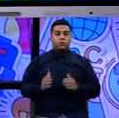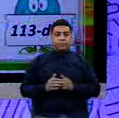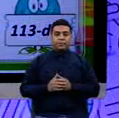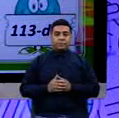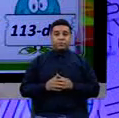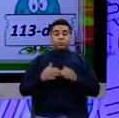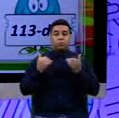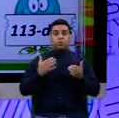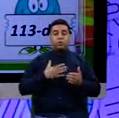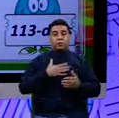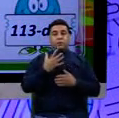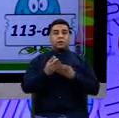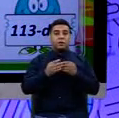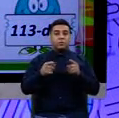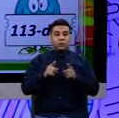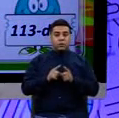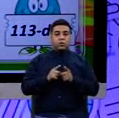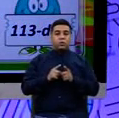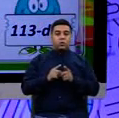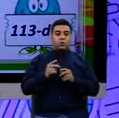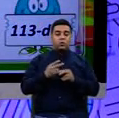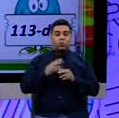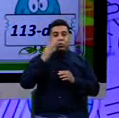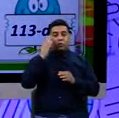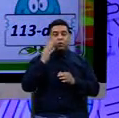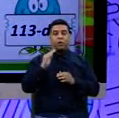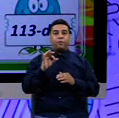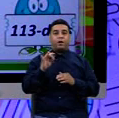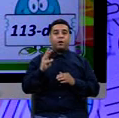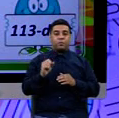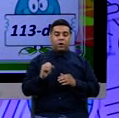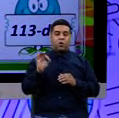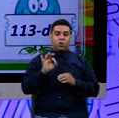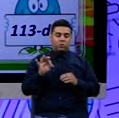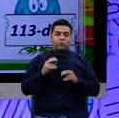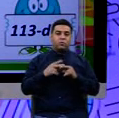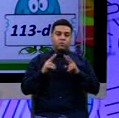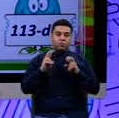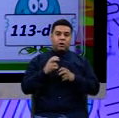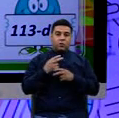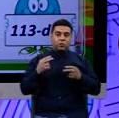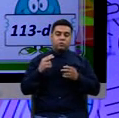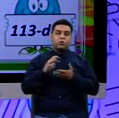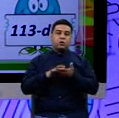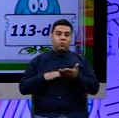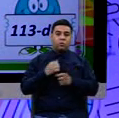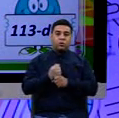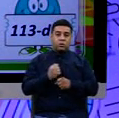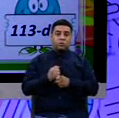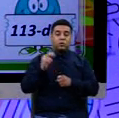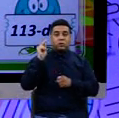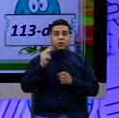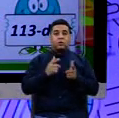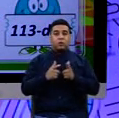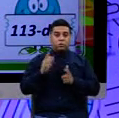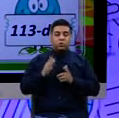oling. Bugun biz sizlar bilan Quvnoq ferma bo'limi yuzasidan berilayotgan mavzularimizni davom ettiramiz. Darsga tayyor